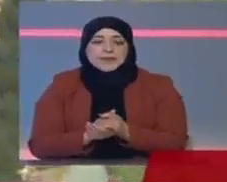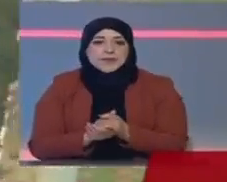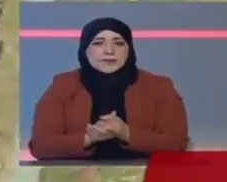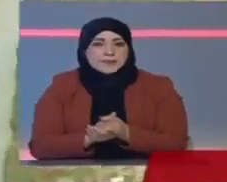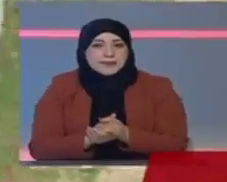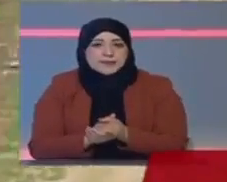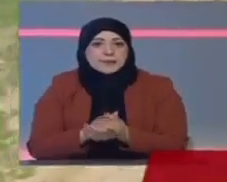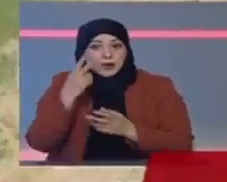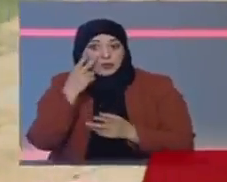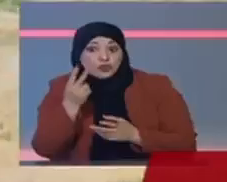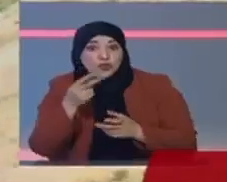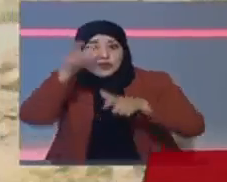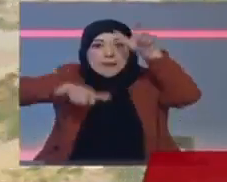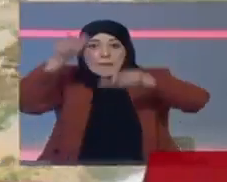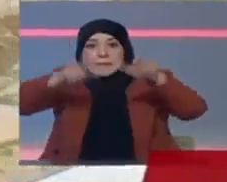دور الدوله